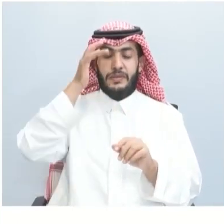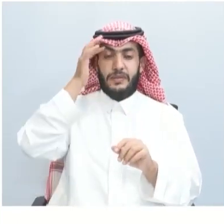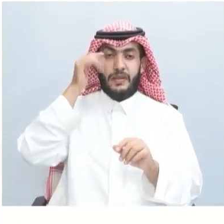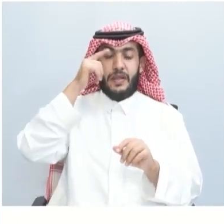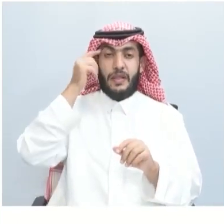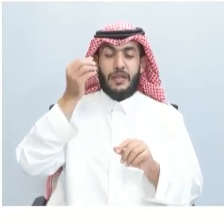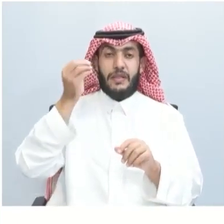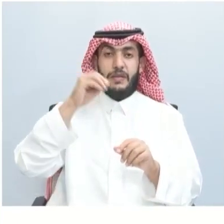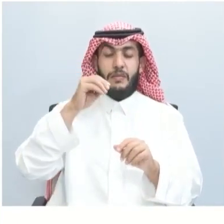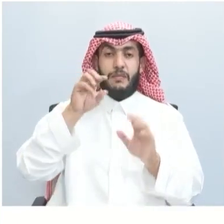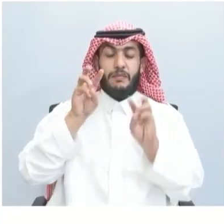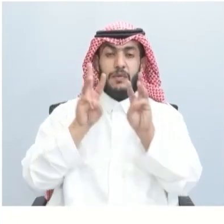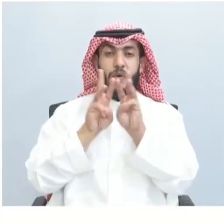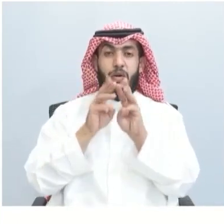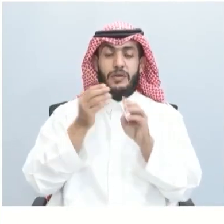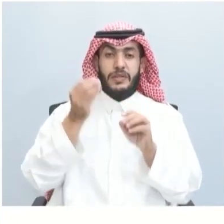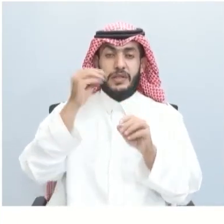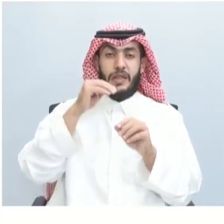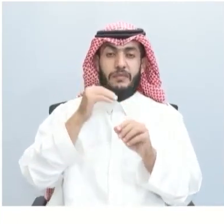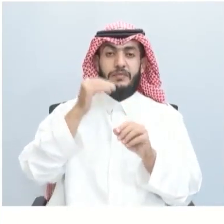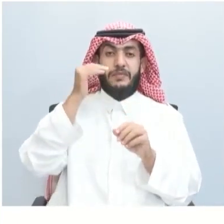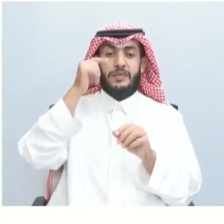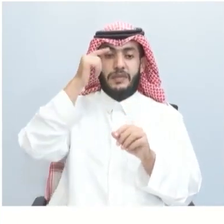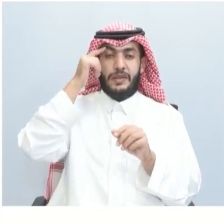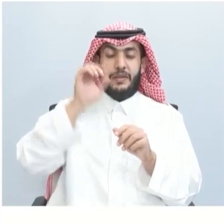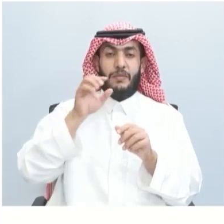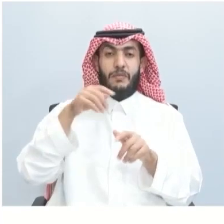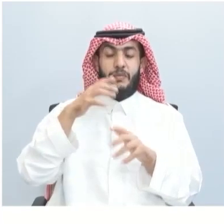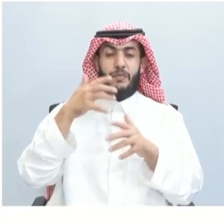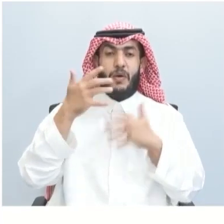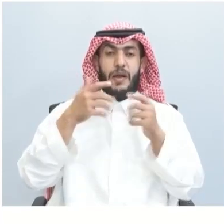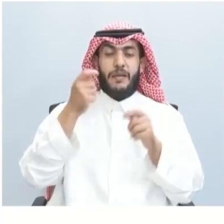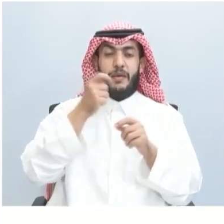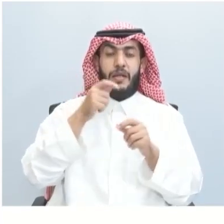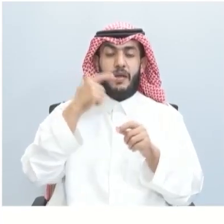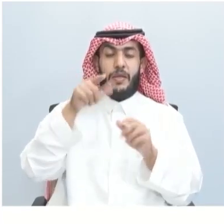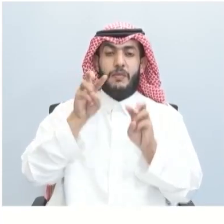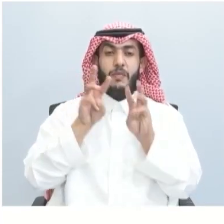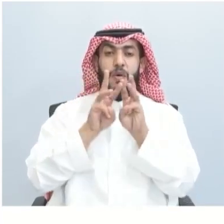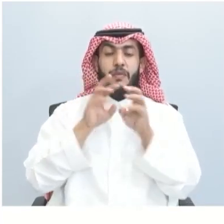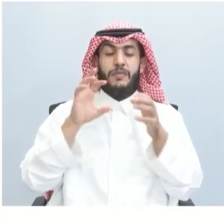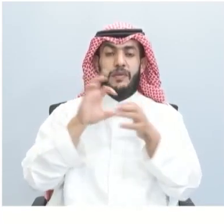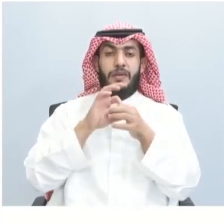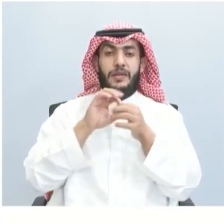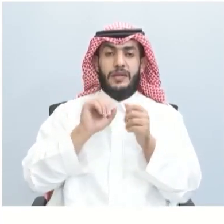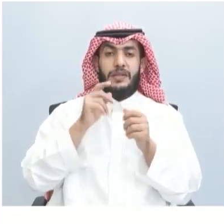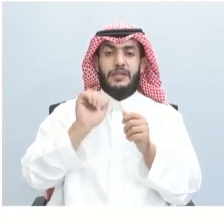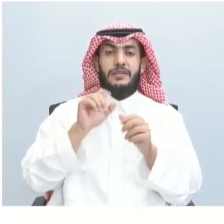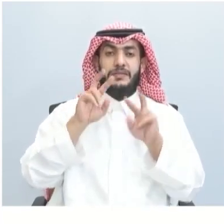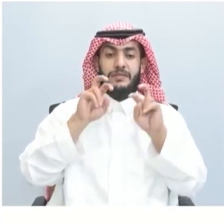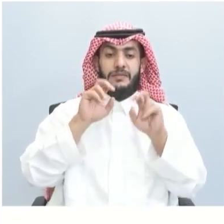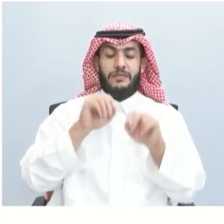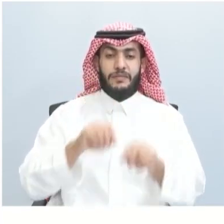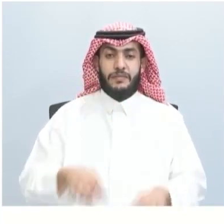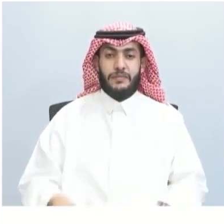كلما تم تصنيف موقع الكتروني باعلى صله كلما كان محرك البحث يعتقد ان الموقع مرتبط بالاستعلام